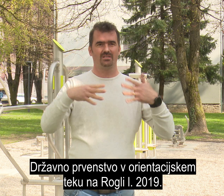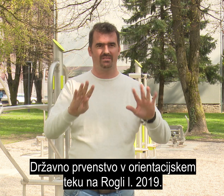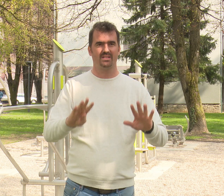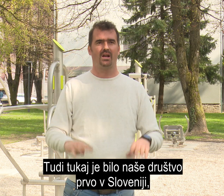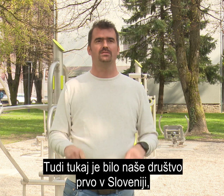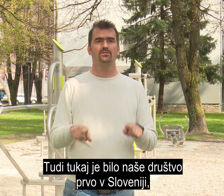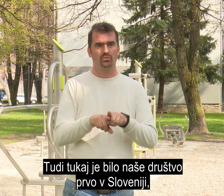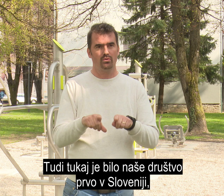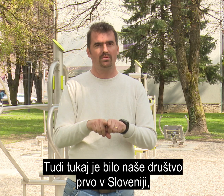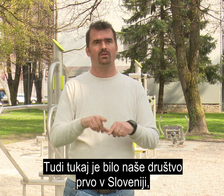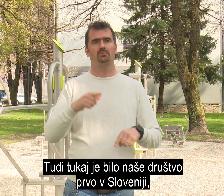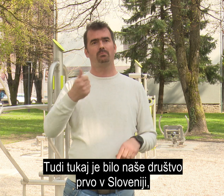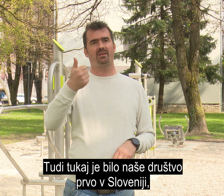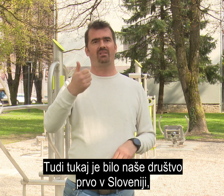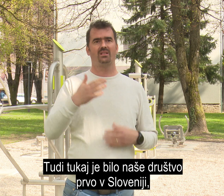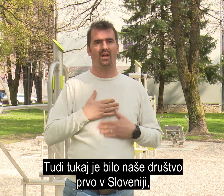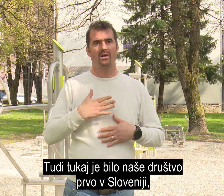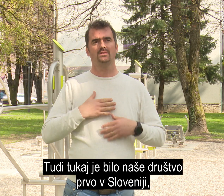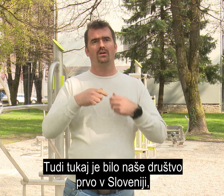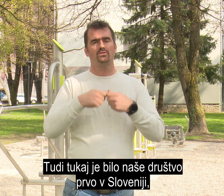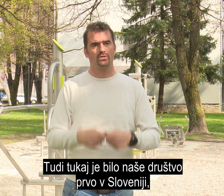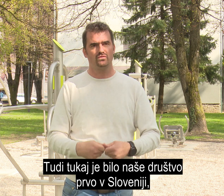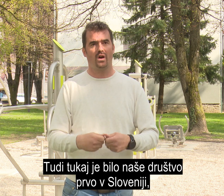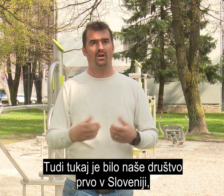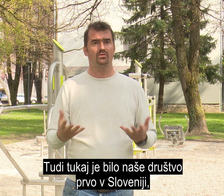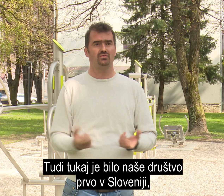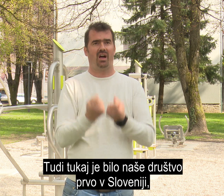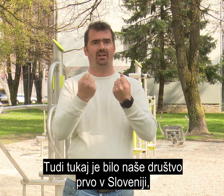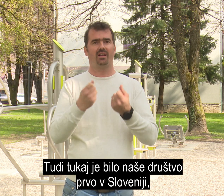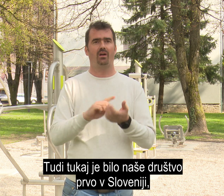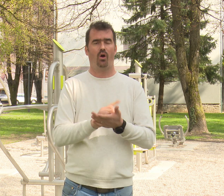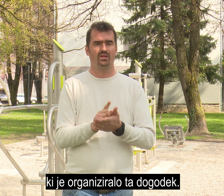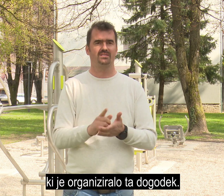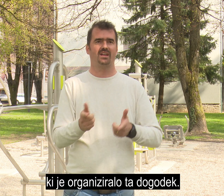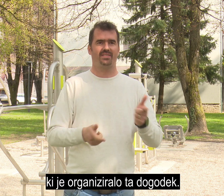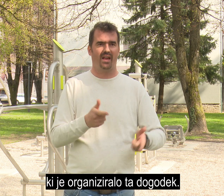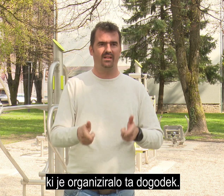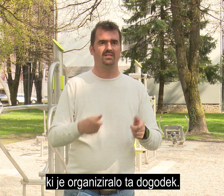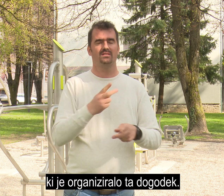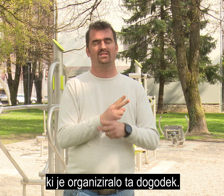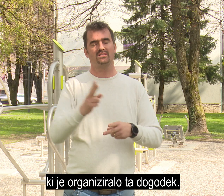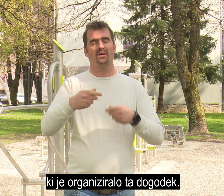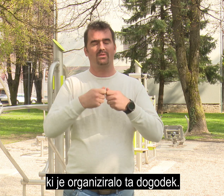Tudi tukaj je bilo naše društvo prvo v Sloveniji, ki je organiziralo